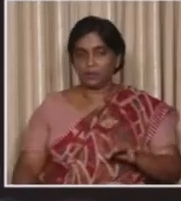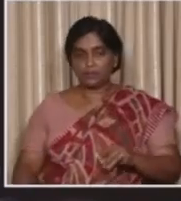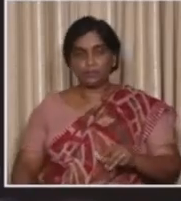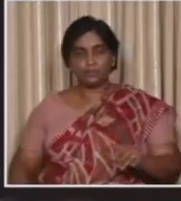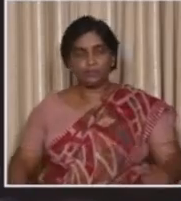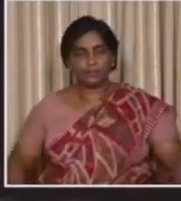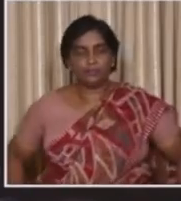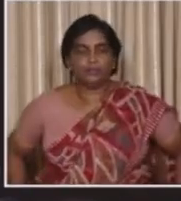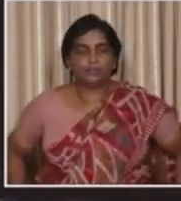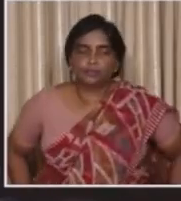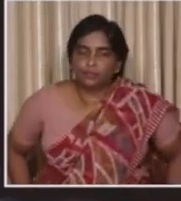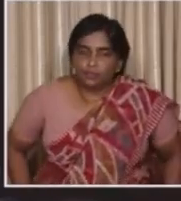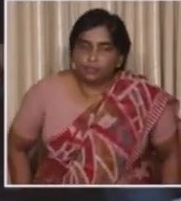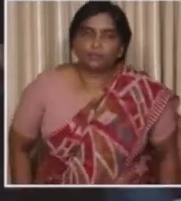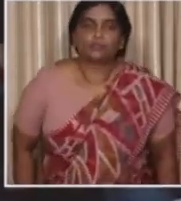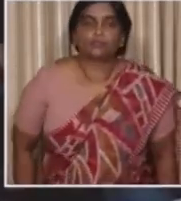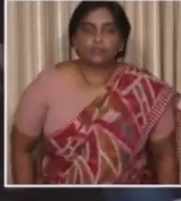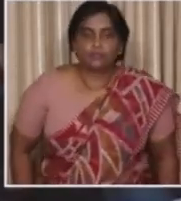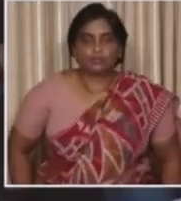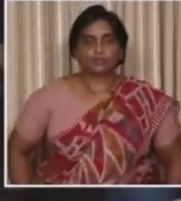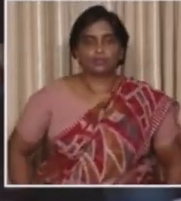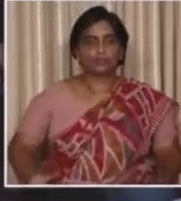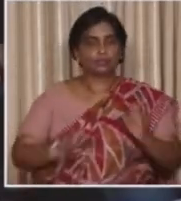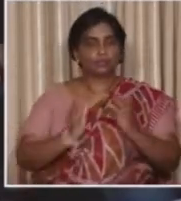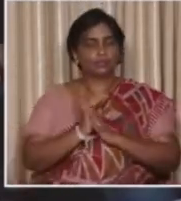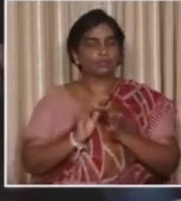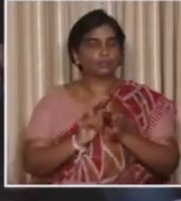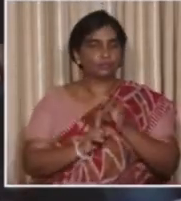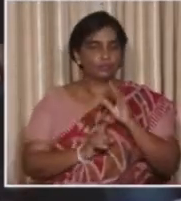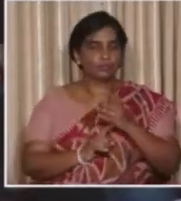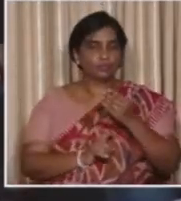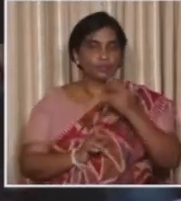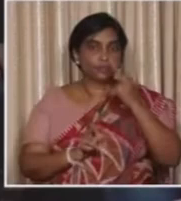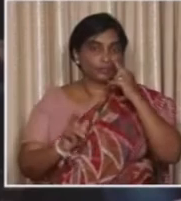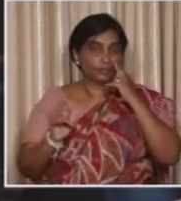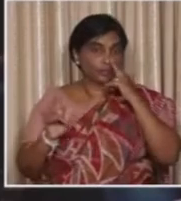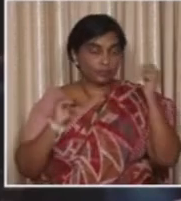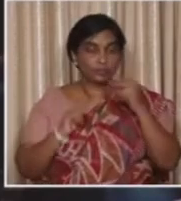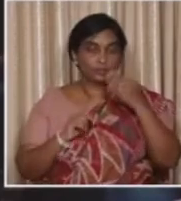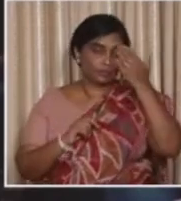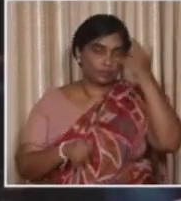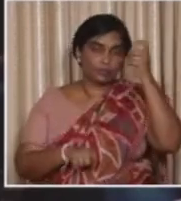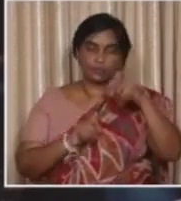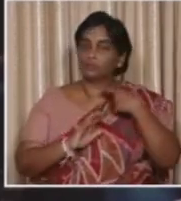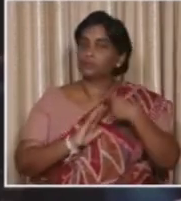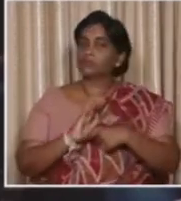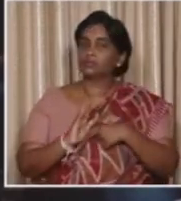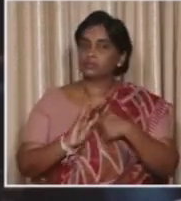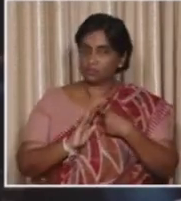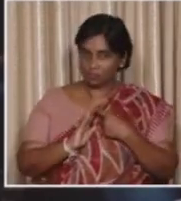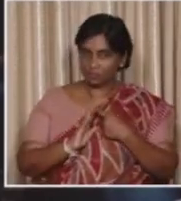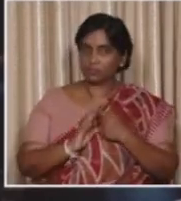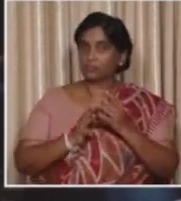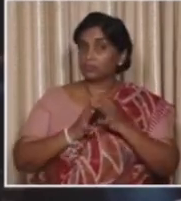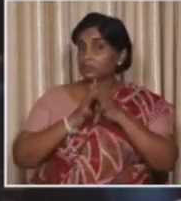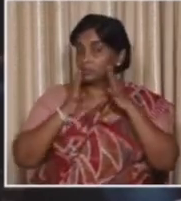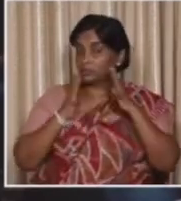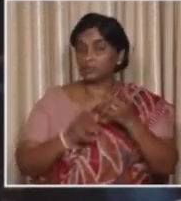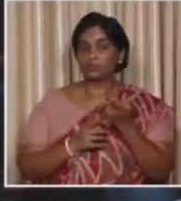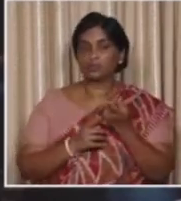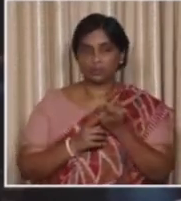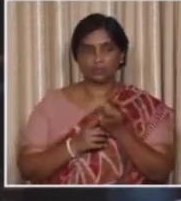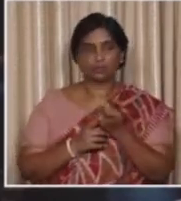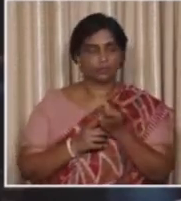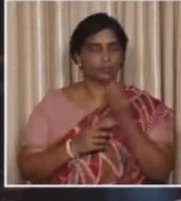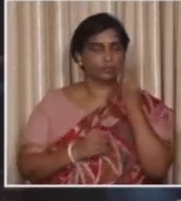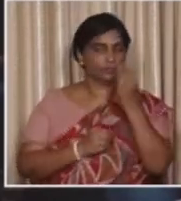ගරු කාර්යසභා සභාපතිතුමනි, කඳුකර දමිළ ජනතාව තමයි ලංකාවට විශාල විදේශ විනිමයක් ලබා